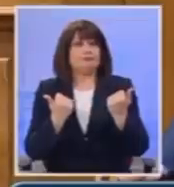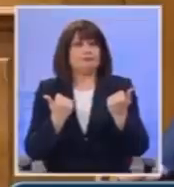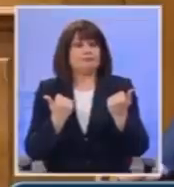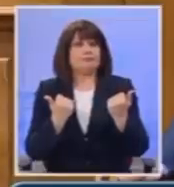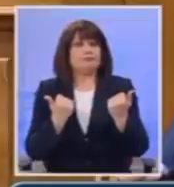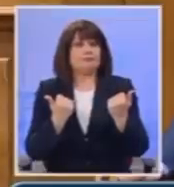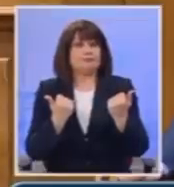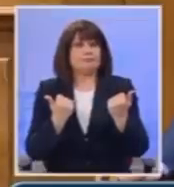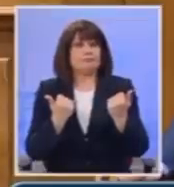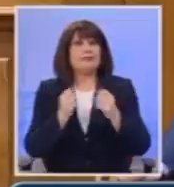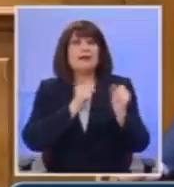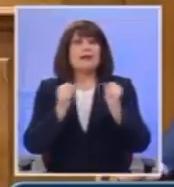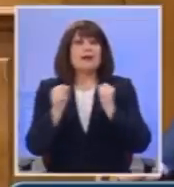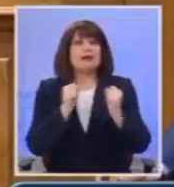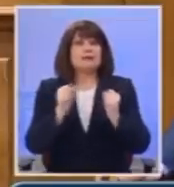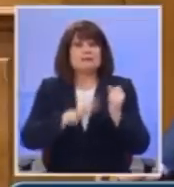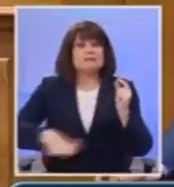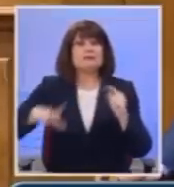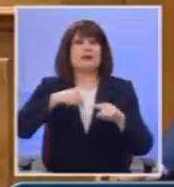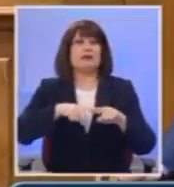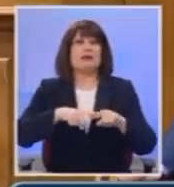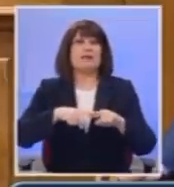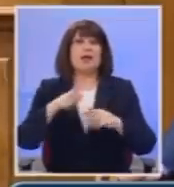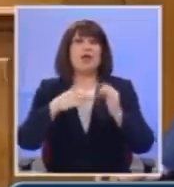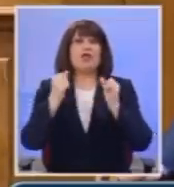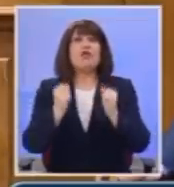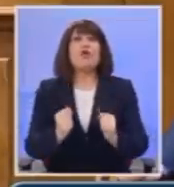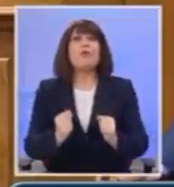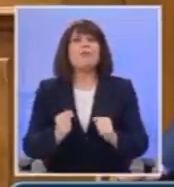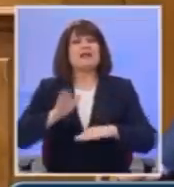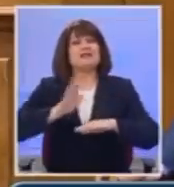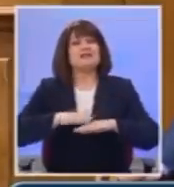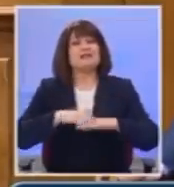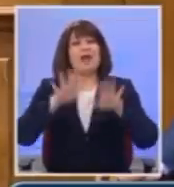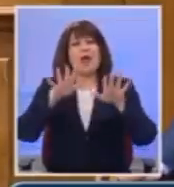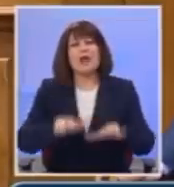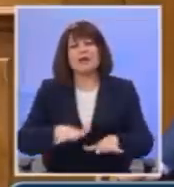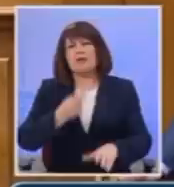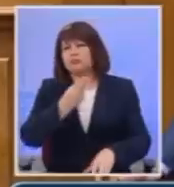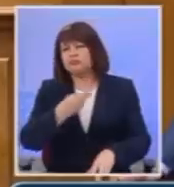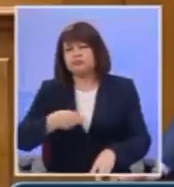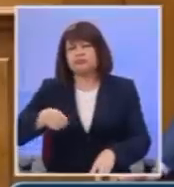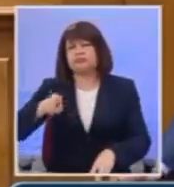την κρίση που περνάει αυτός ο τόπος. Γιατί είναι μια δομική κρίση, θηριώδη ανεργία,